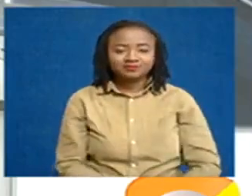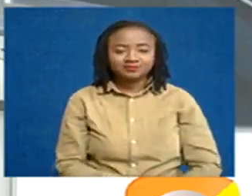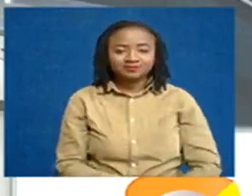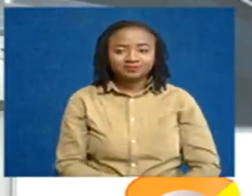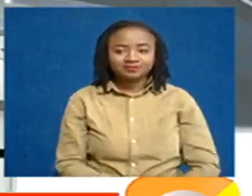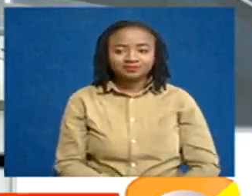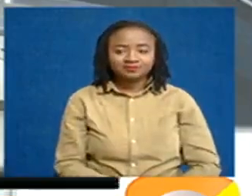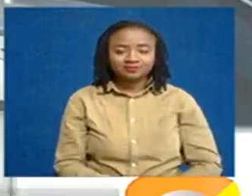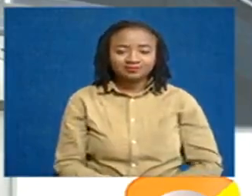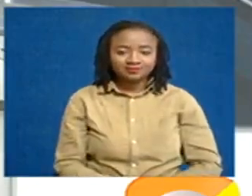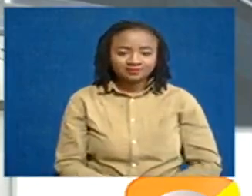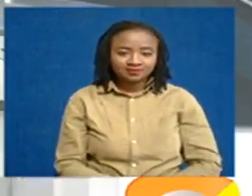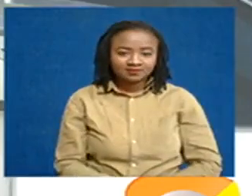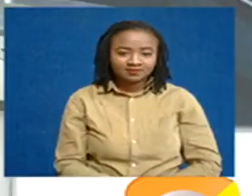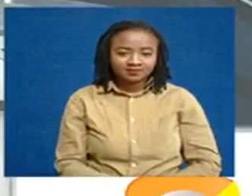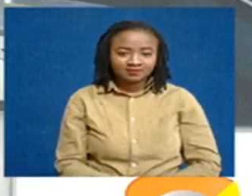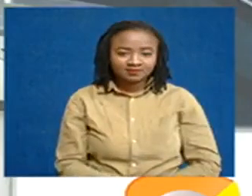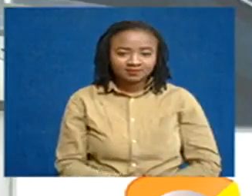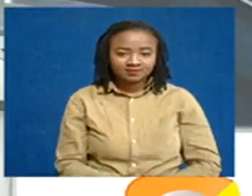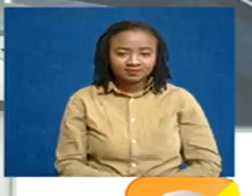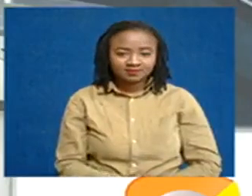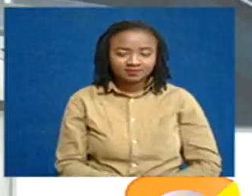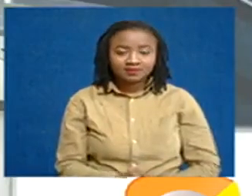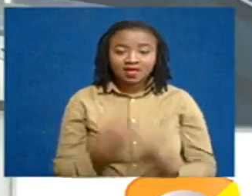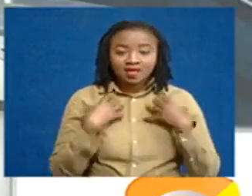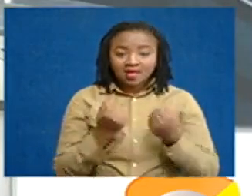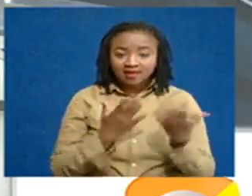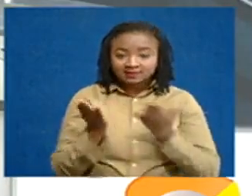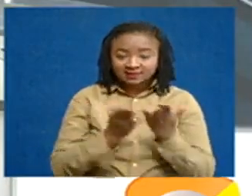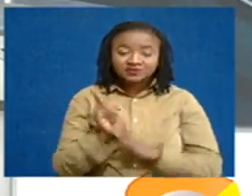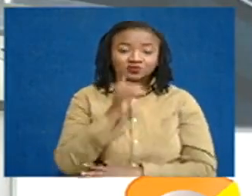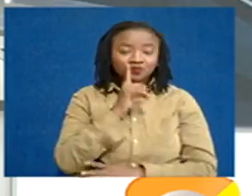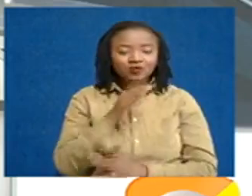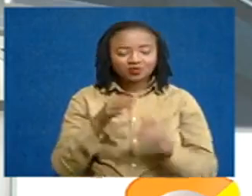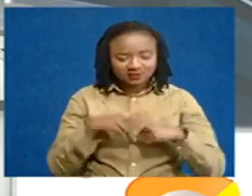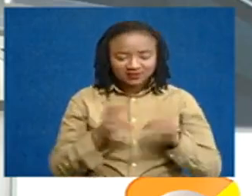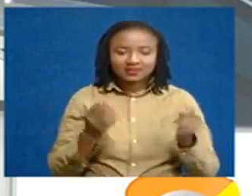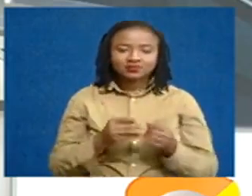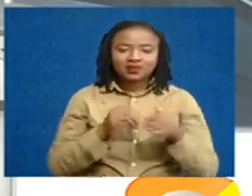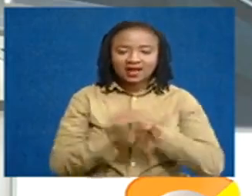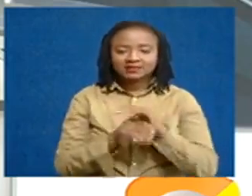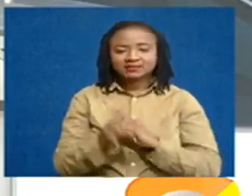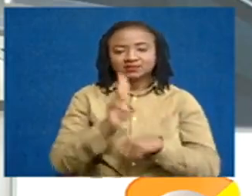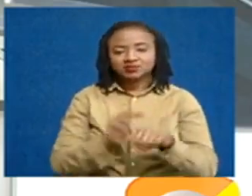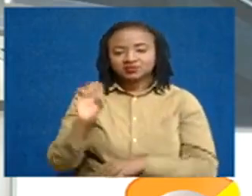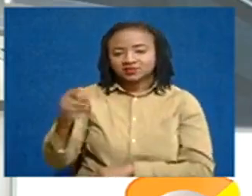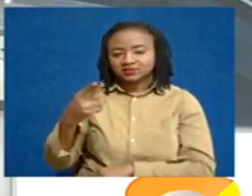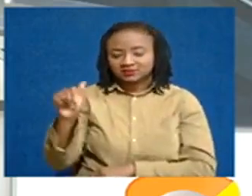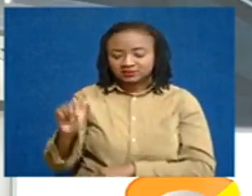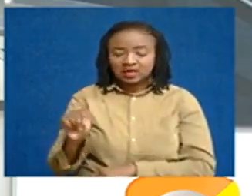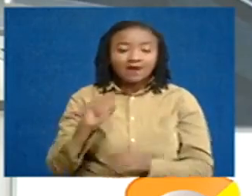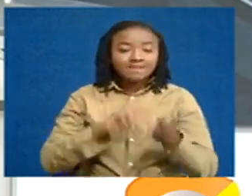huduma za afya ya umma kuanzia hapo kesho zitatolewa kupitia bima mpya ya SHA. Hii ikimaanisha kuwa utumizi wa bima